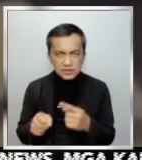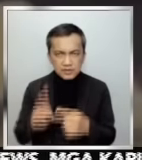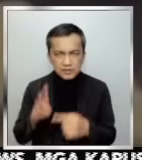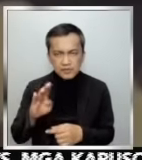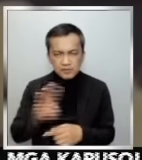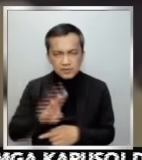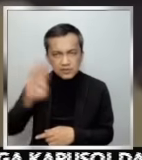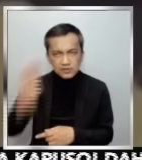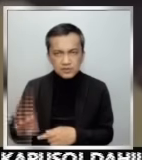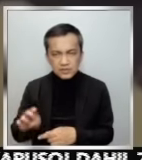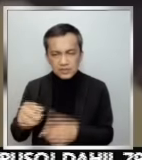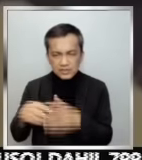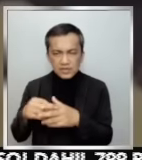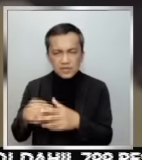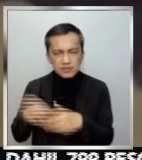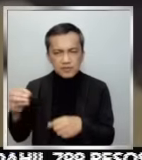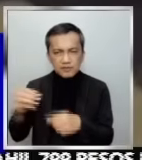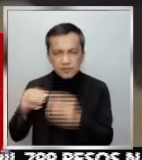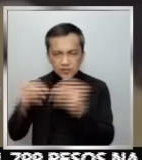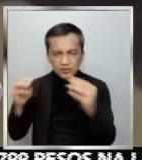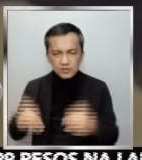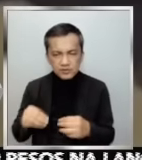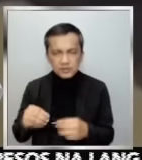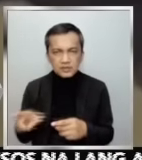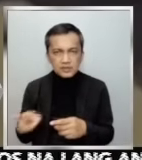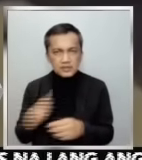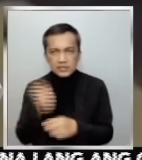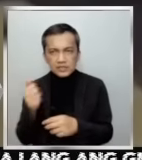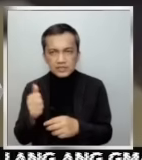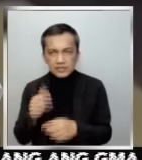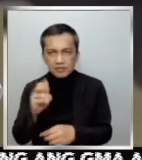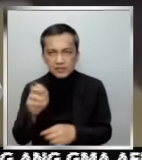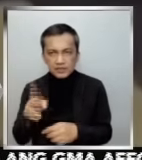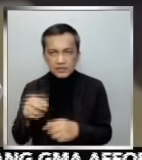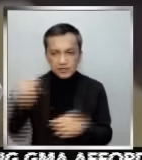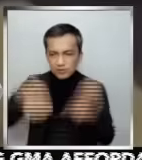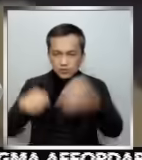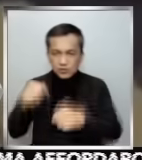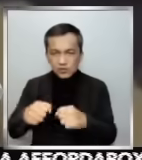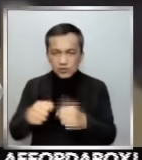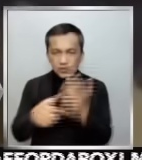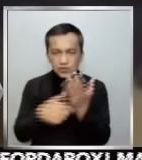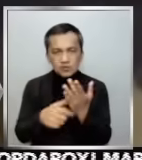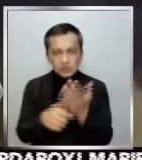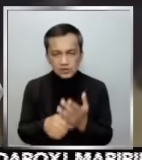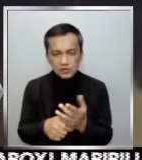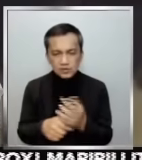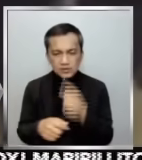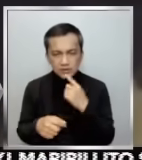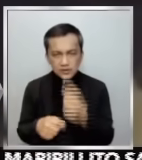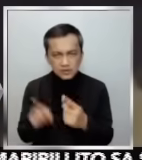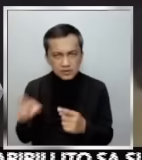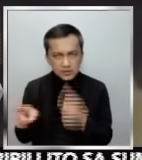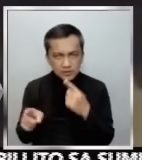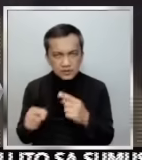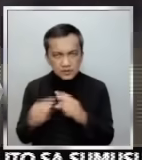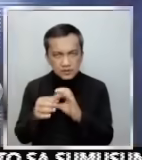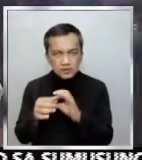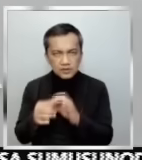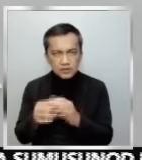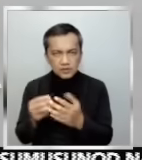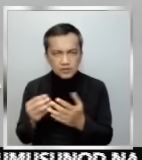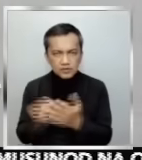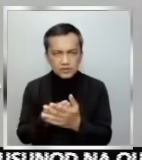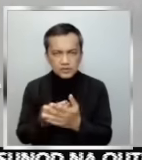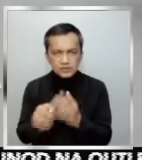mall sa Iloilo City pati ang iba pang barker nakis Suntok na sa kuk ayon sa kooperatiba ng modern jeep tutol daw ang mga